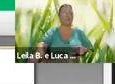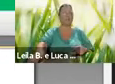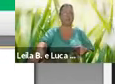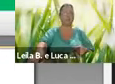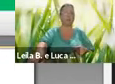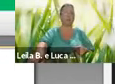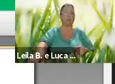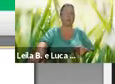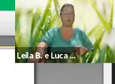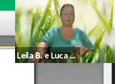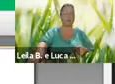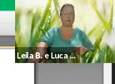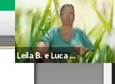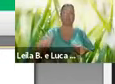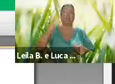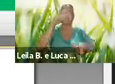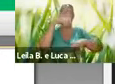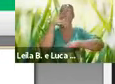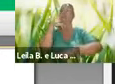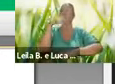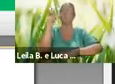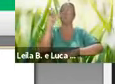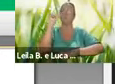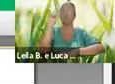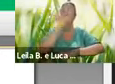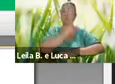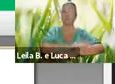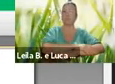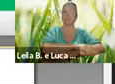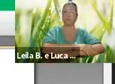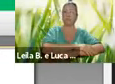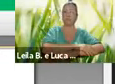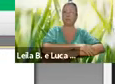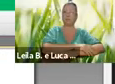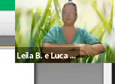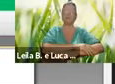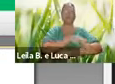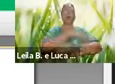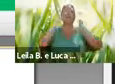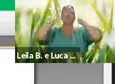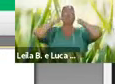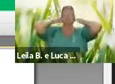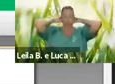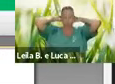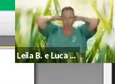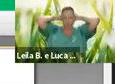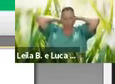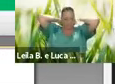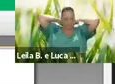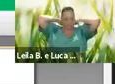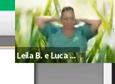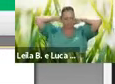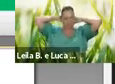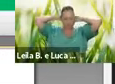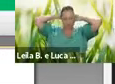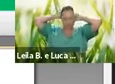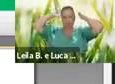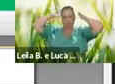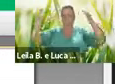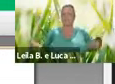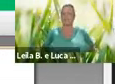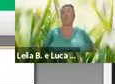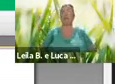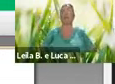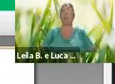testa, riflette il mio collega perplesso. Alle volte voi mi avete già domandato questo: quando è che so che